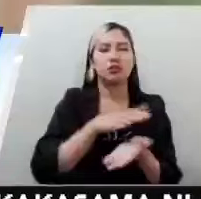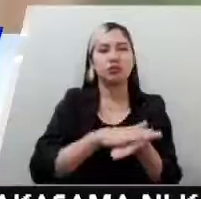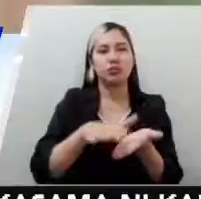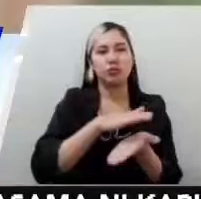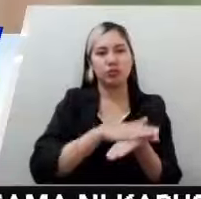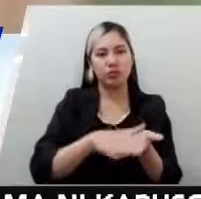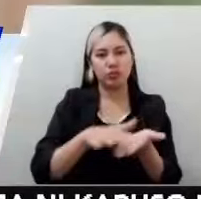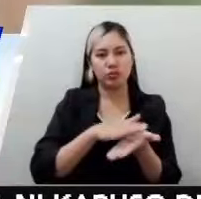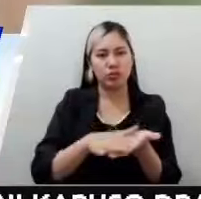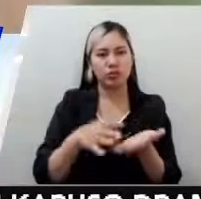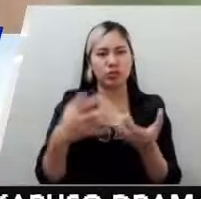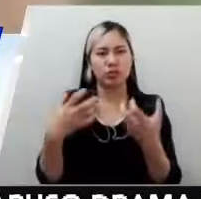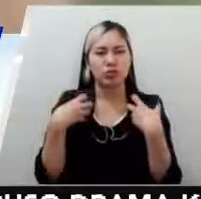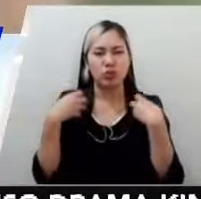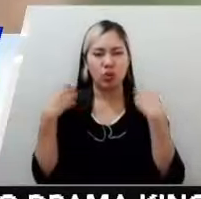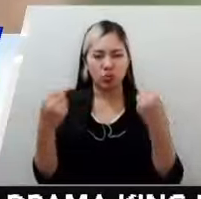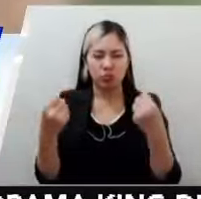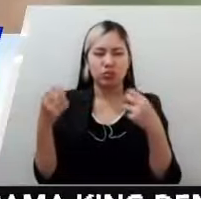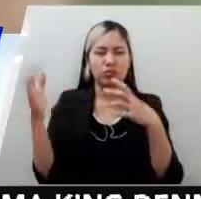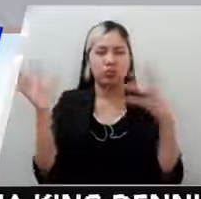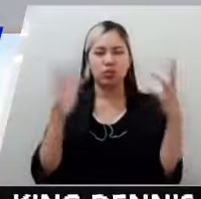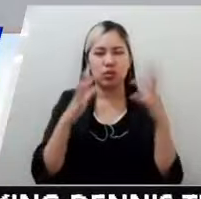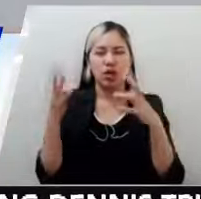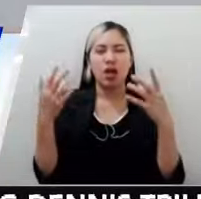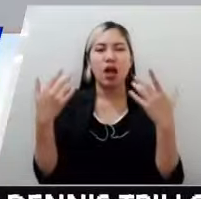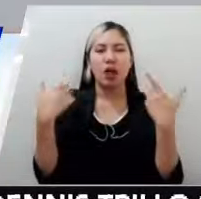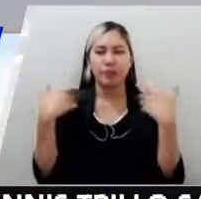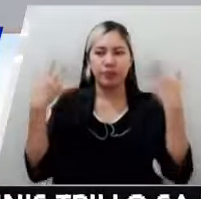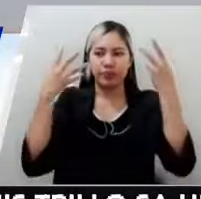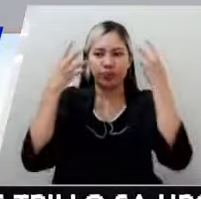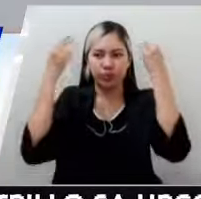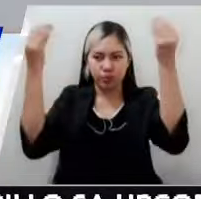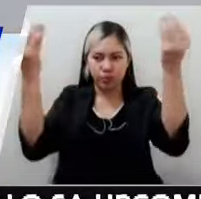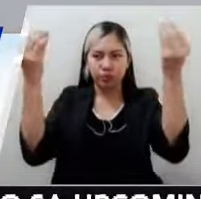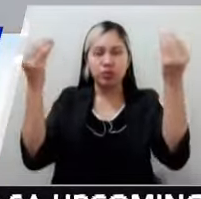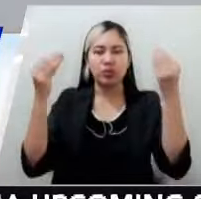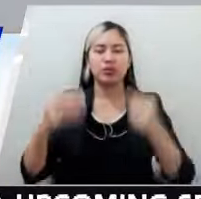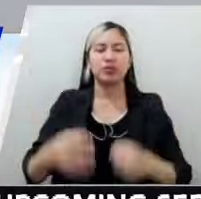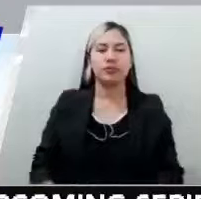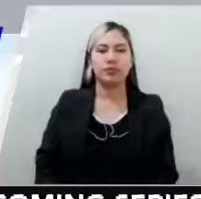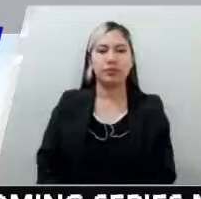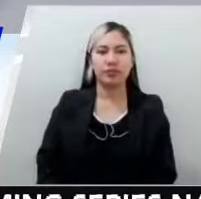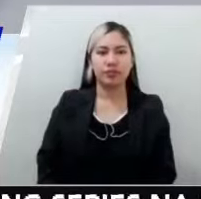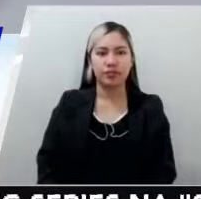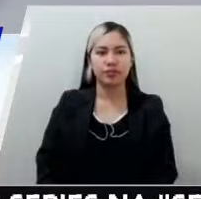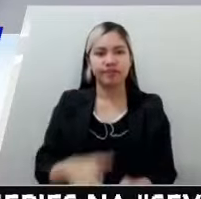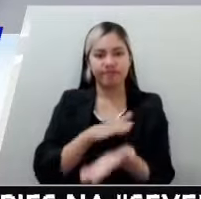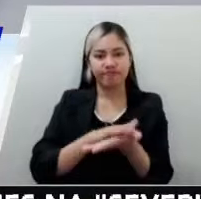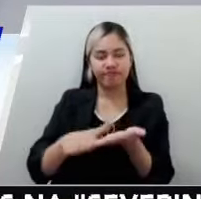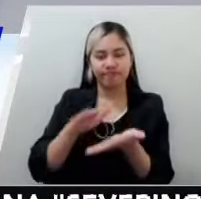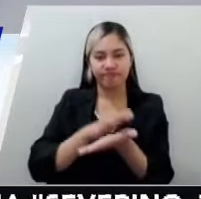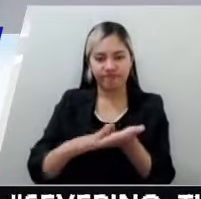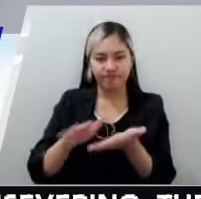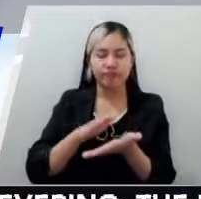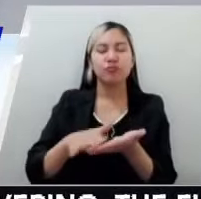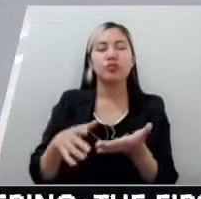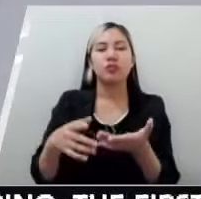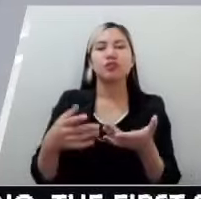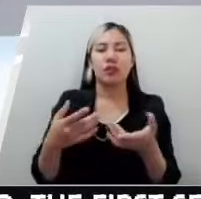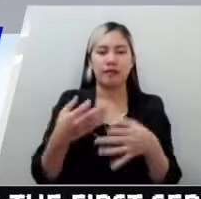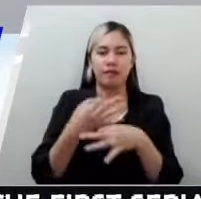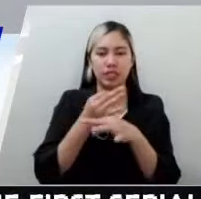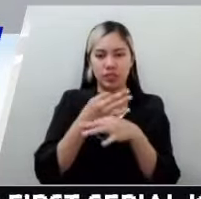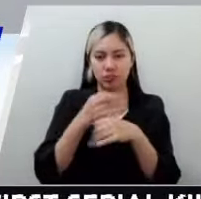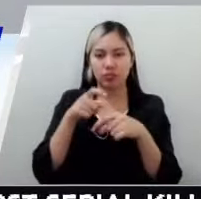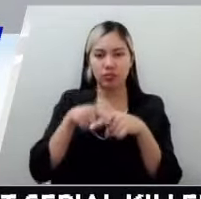hangin. Nagdulot ito ng brownout. Nag-clearing operations na mga taga Mountain Province Electric Cooperative. Nagka-landslide